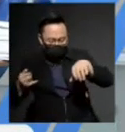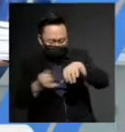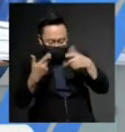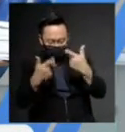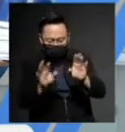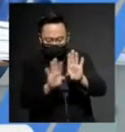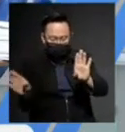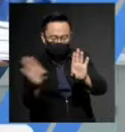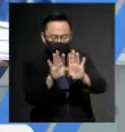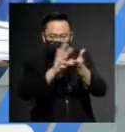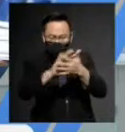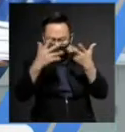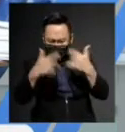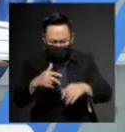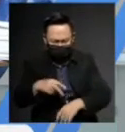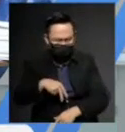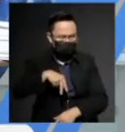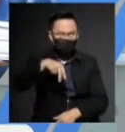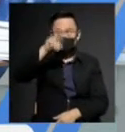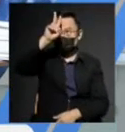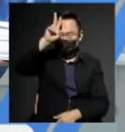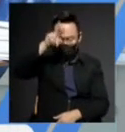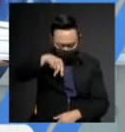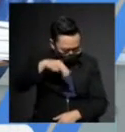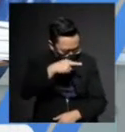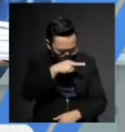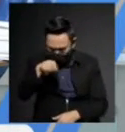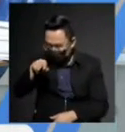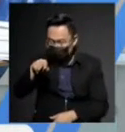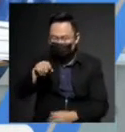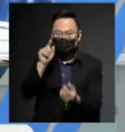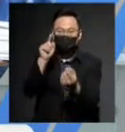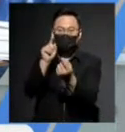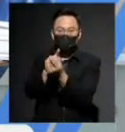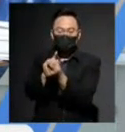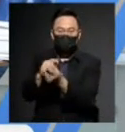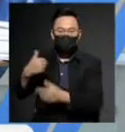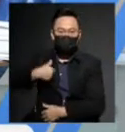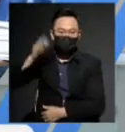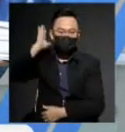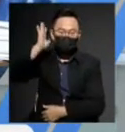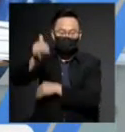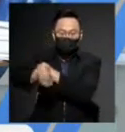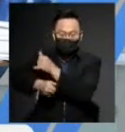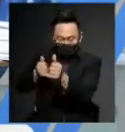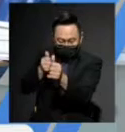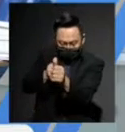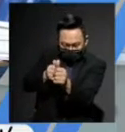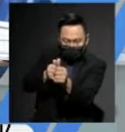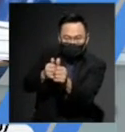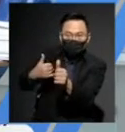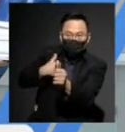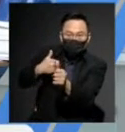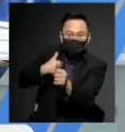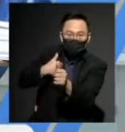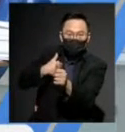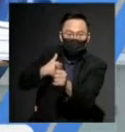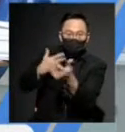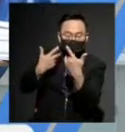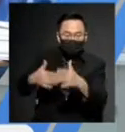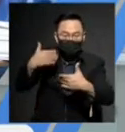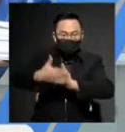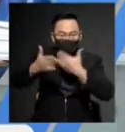ทำธุระเสร็จเรียบร้อยแล้วพอออกมาข้างนอกมองกระจกไปเอ้าด้านหลังมีผู้ชายยืนอยู ่เอ้า แล้วเมื่อกี้ที่เข้